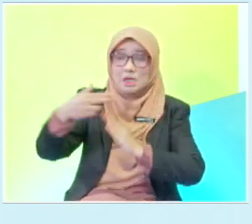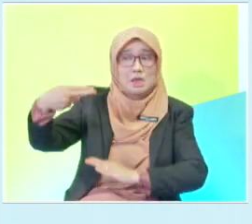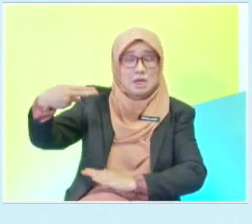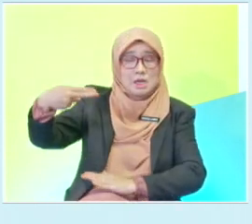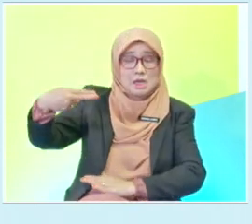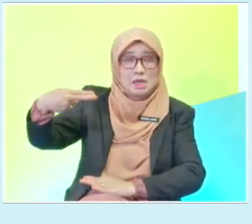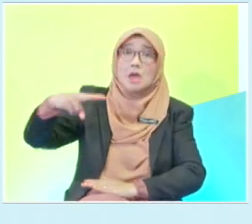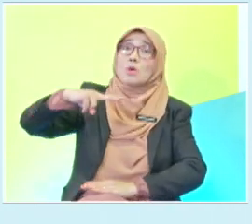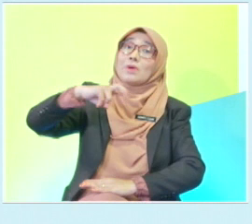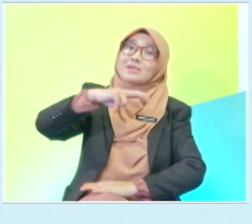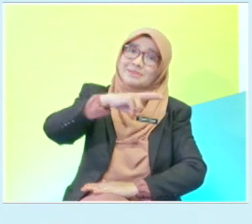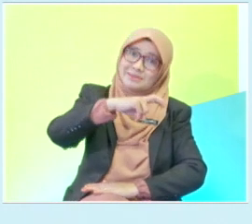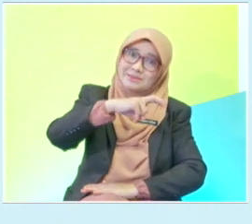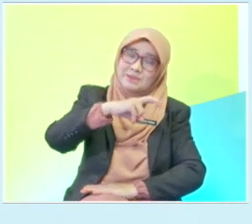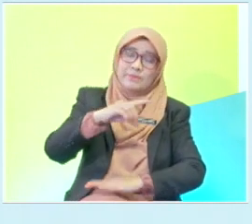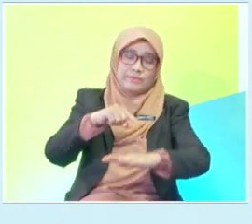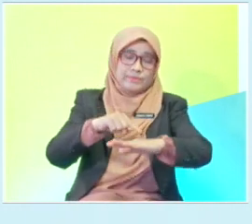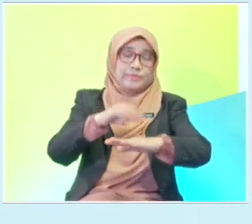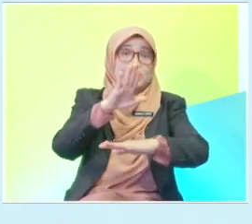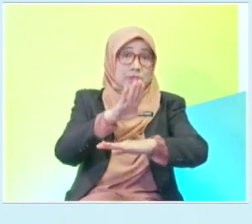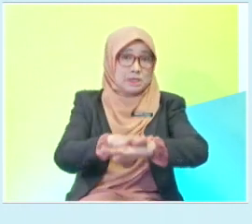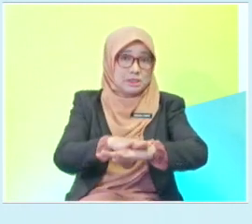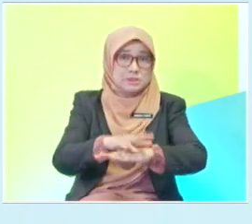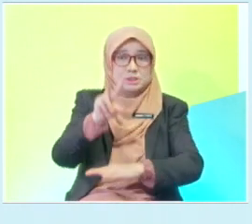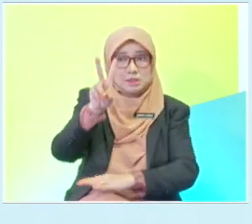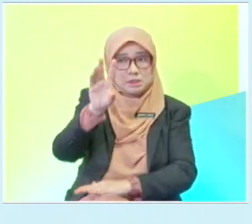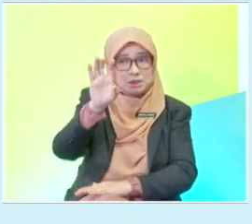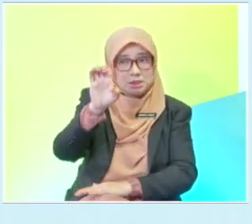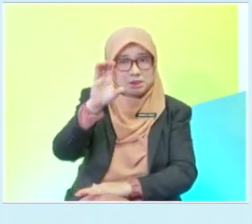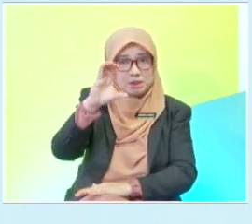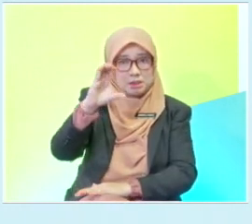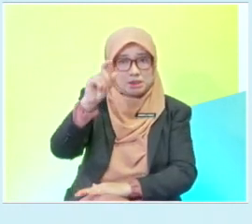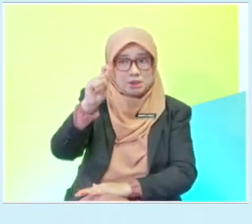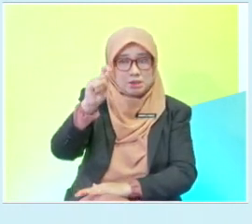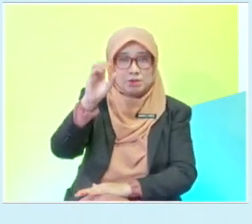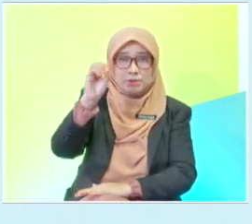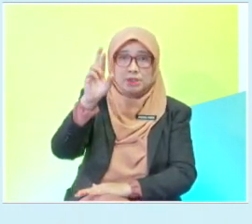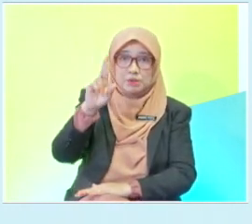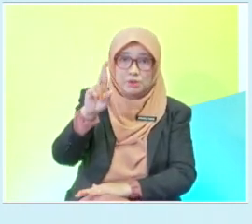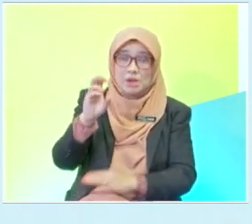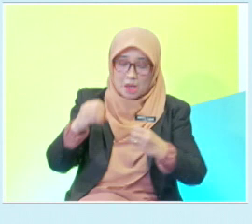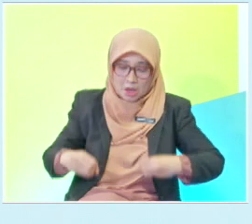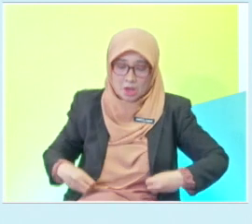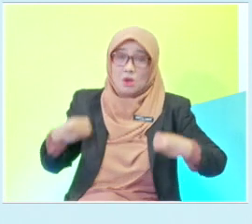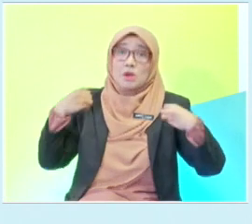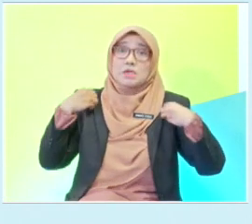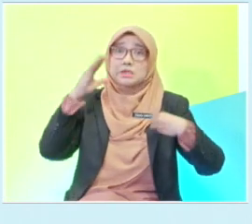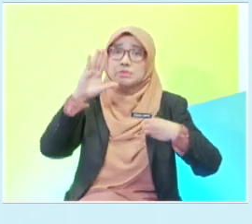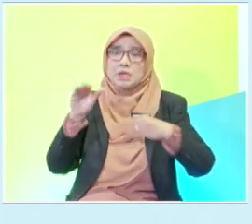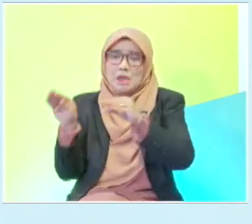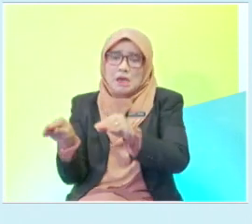denggi adalah virus denggi dan vektor ataupun organisma yang memindahkan patogen tersebut ialah